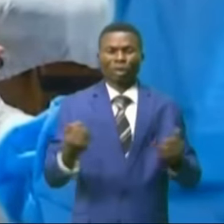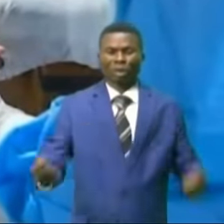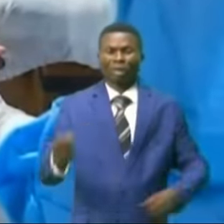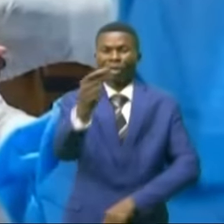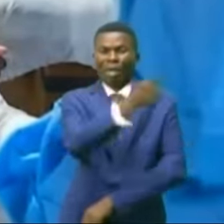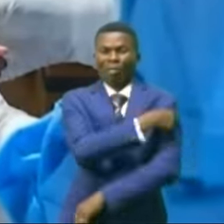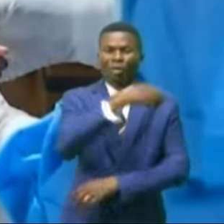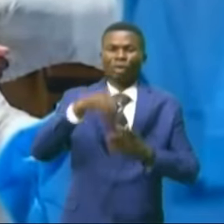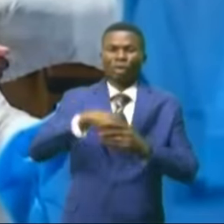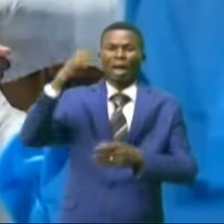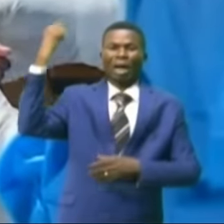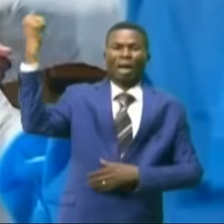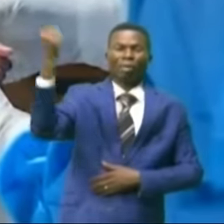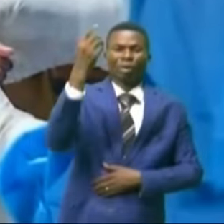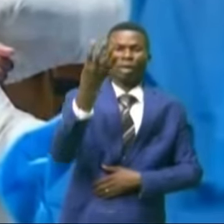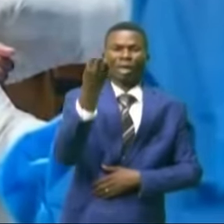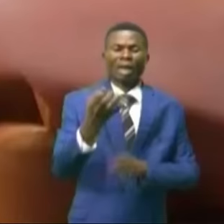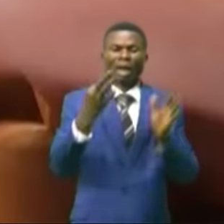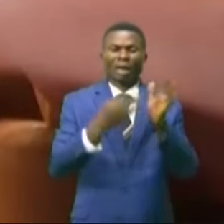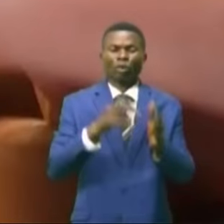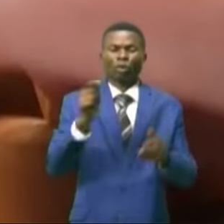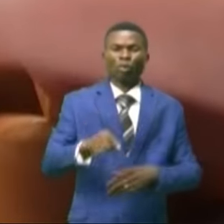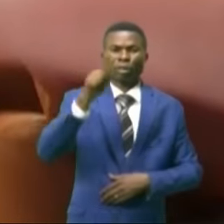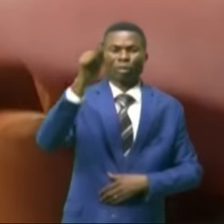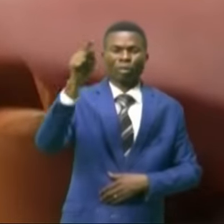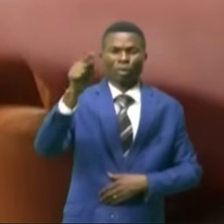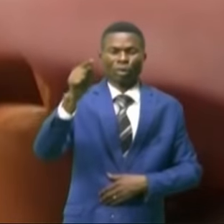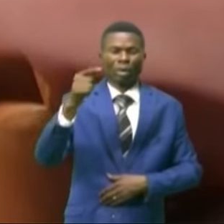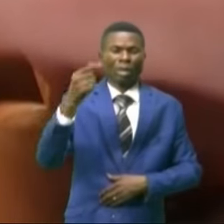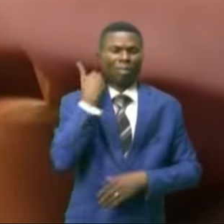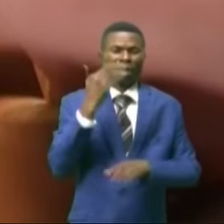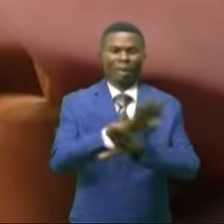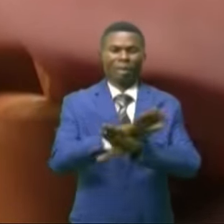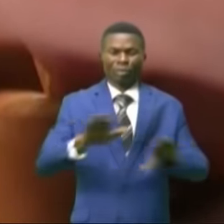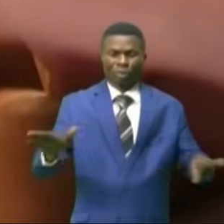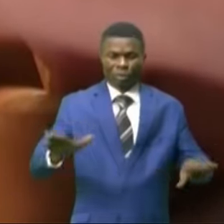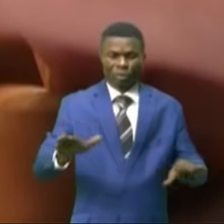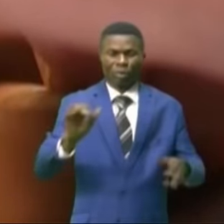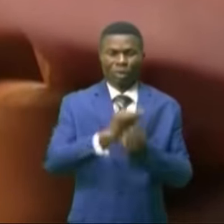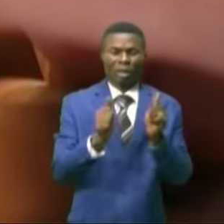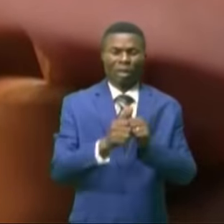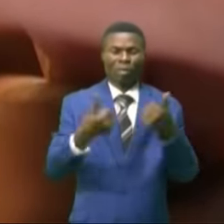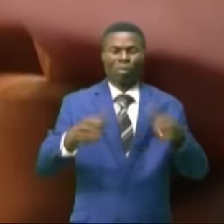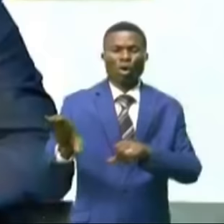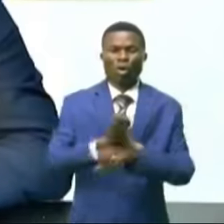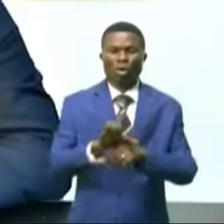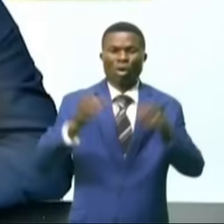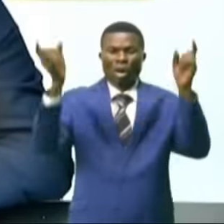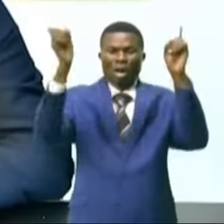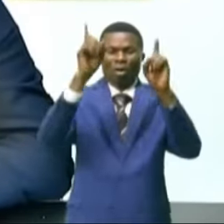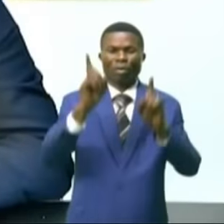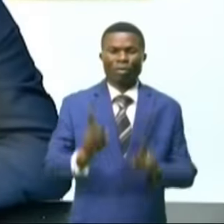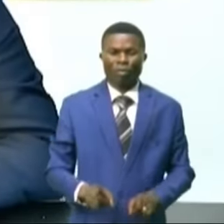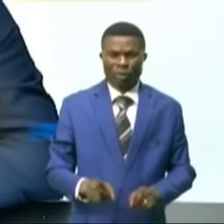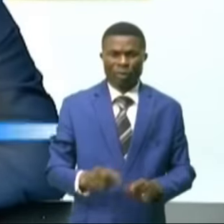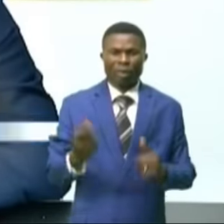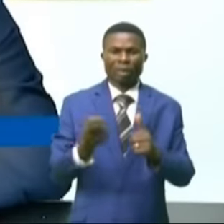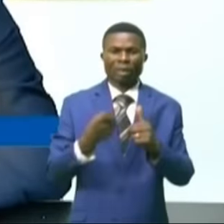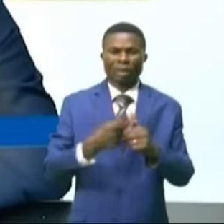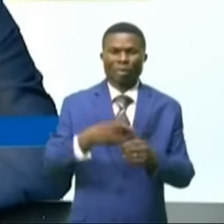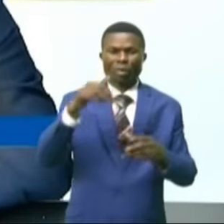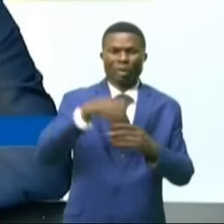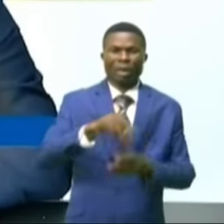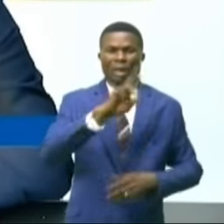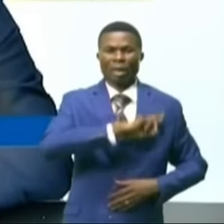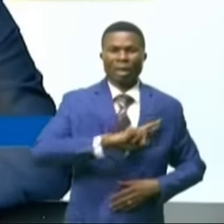mondial, 48 millions sont zéro dose. La situation reste préoccupante en Afrique, particulièrement en République